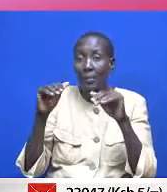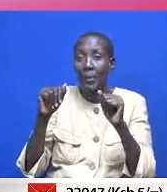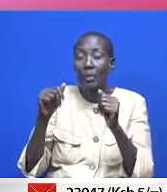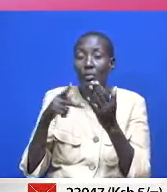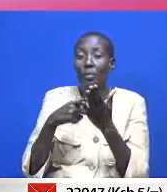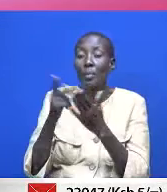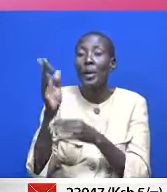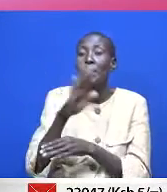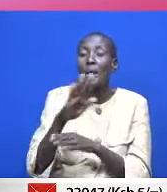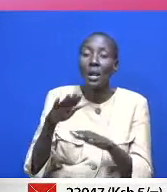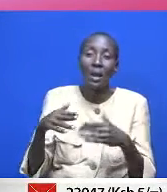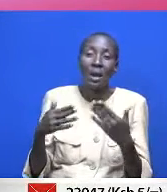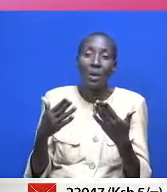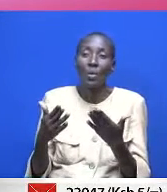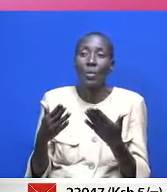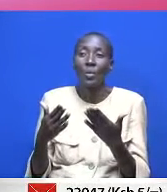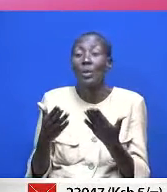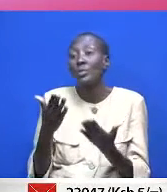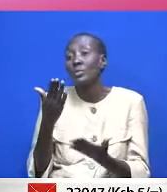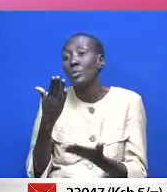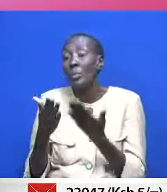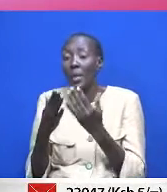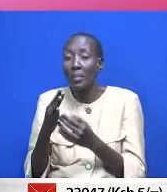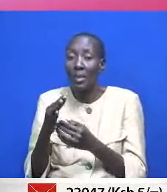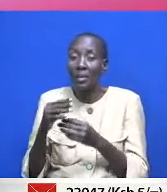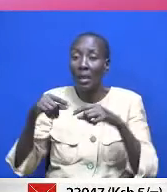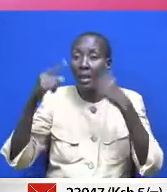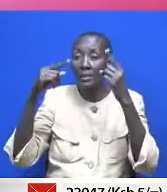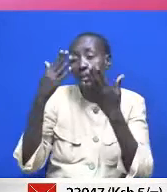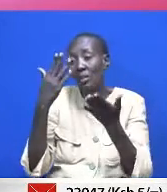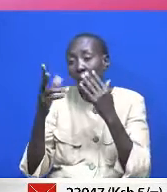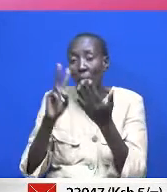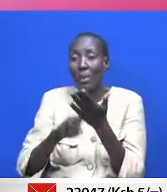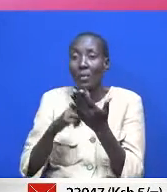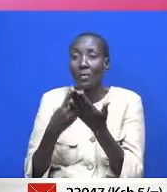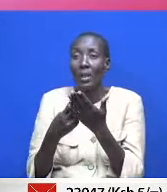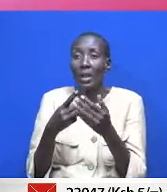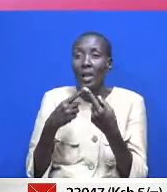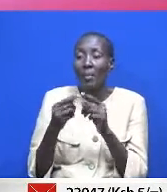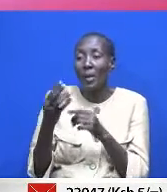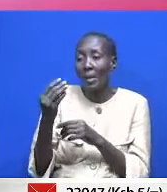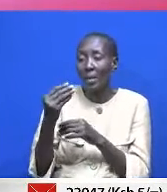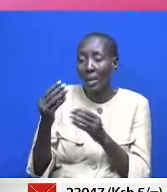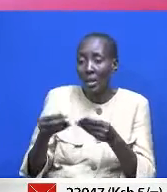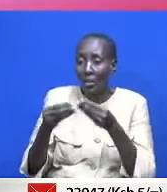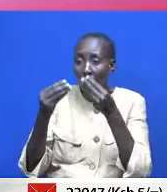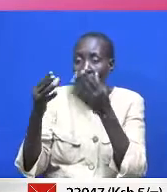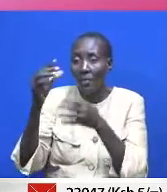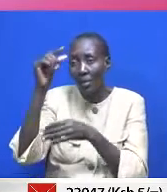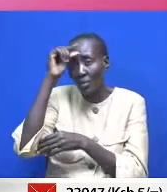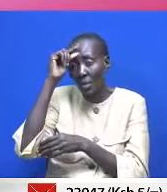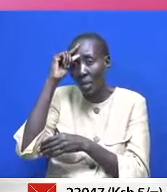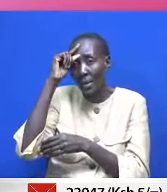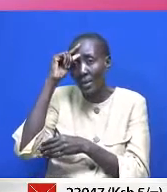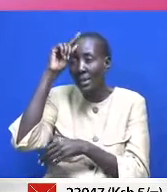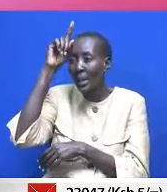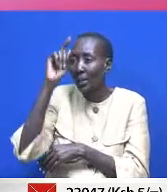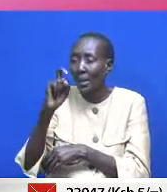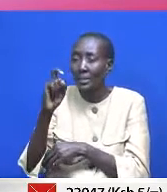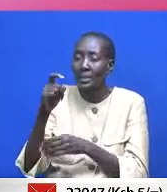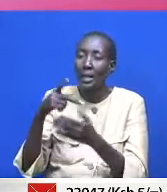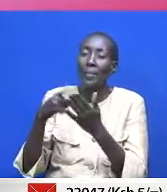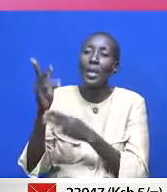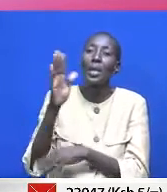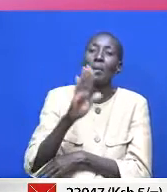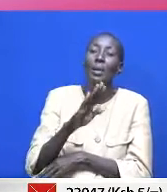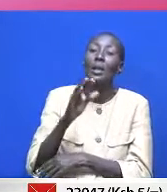ataiendelea. Pengine afaulu, pengine yanguke. Lakini ile hela ambayo inazipatia serikali ni garanti kwamba zitarudi.